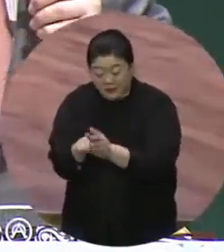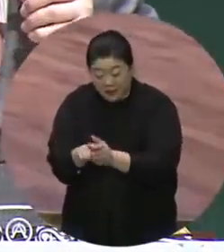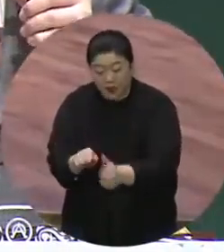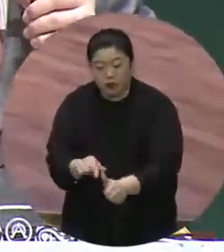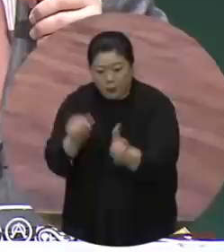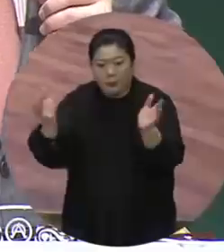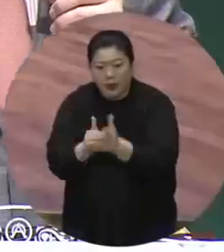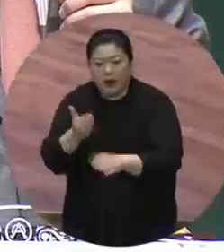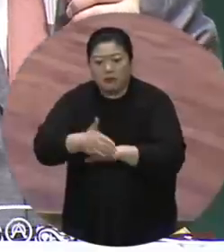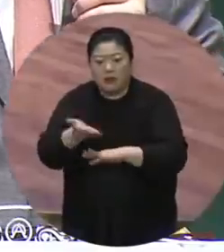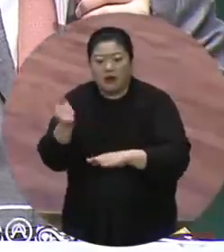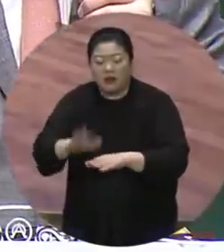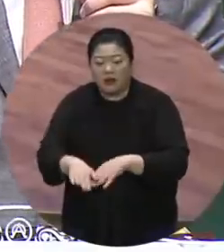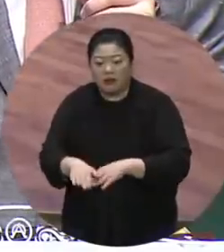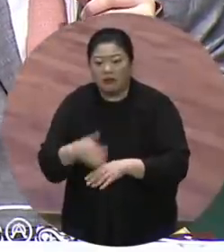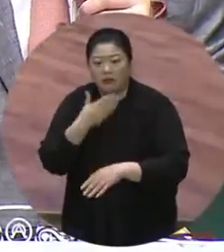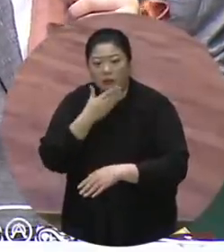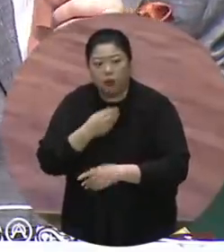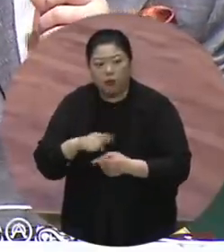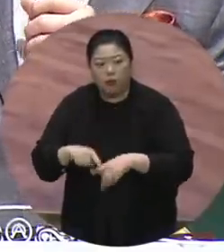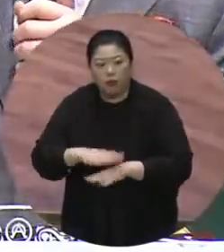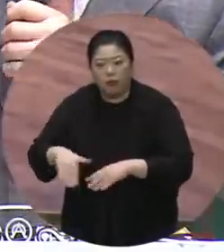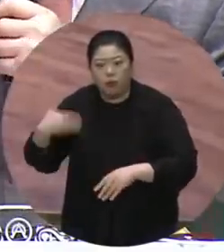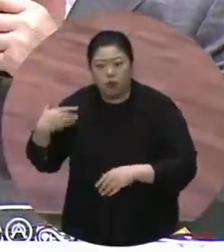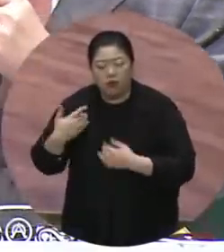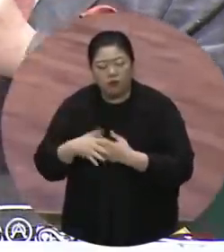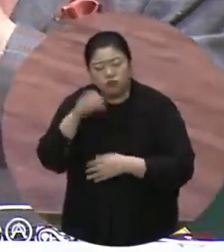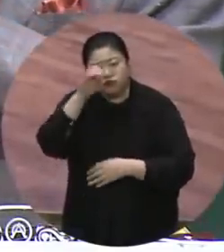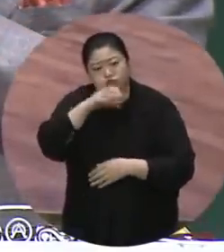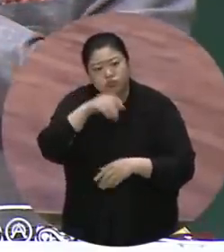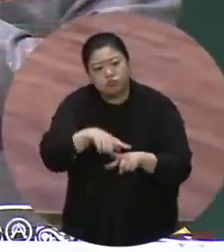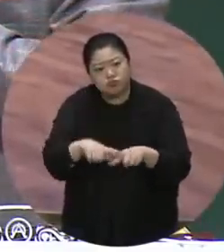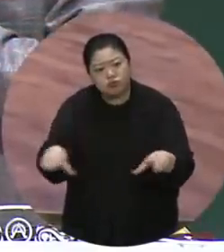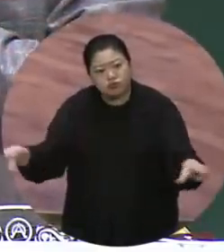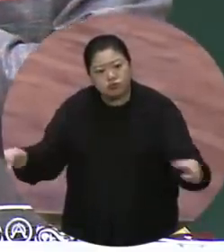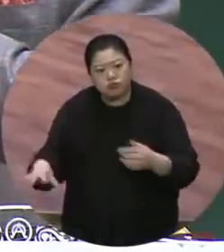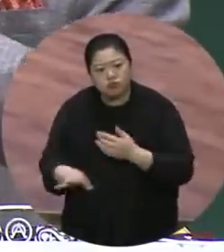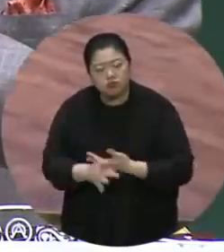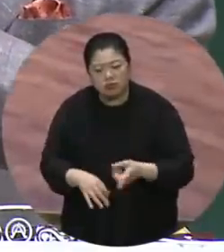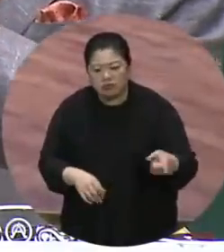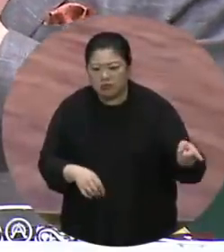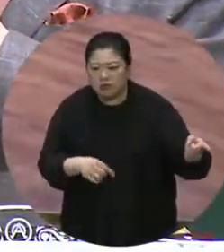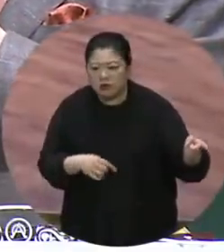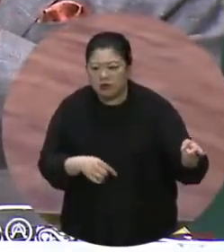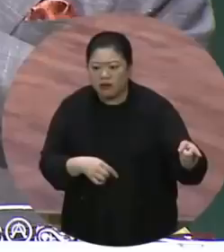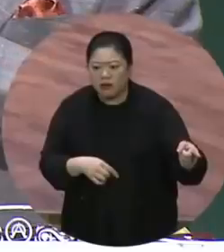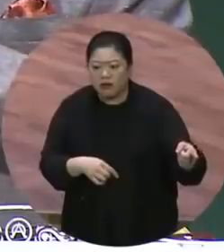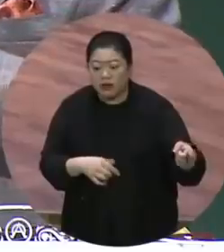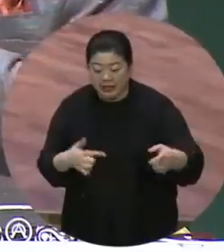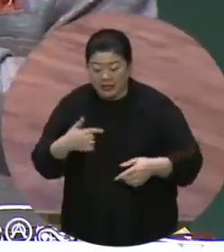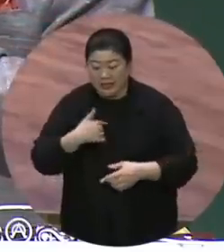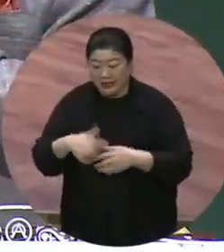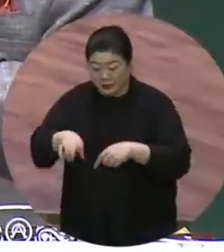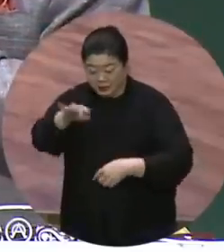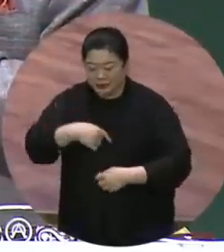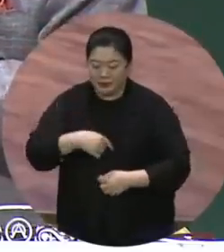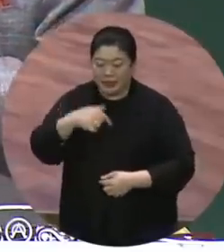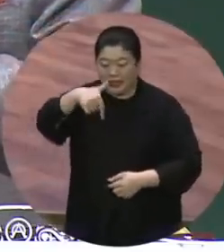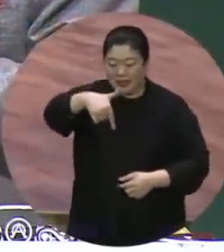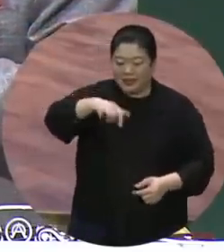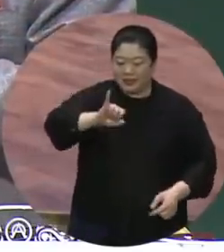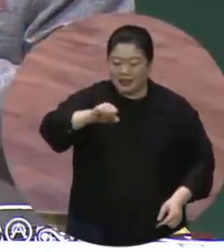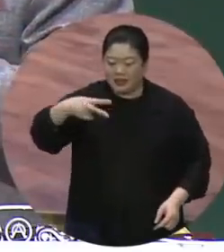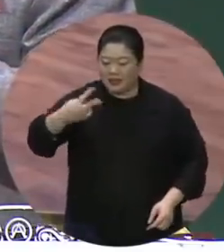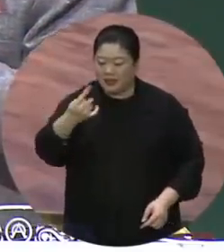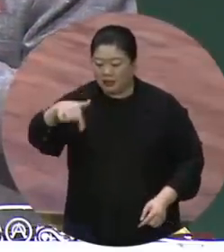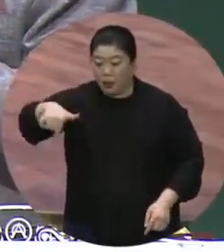종교생활에 종교인들과 같아. 종교인들하고 똑같아. 우리는 종교 아니에요. 우리는 생명이에요. 생명.